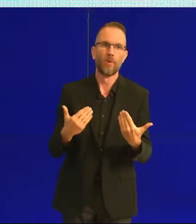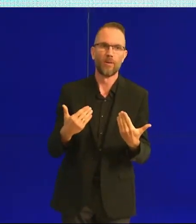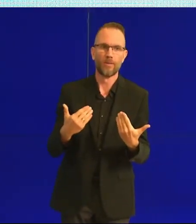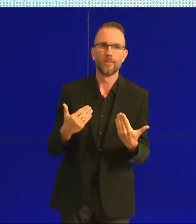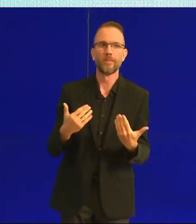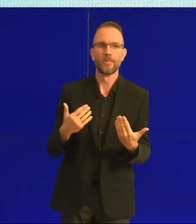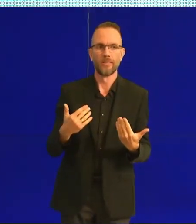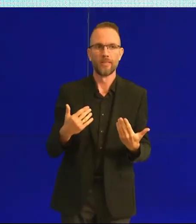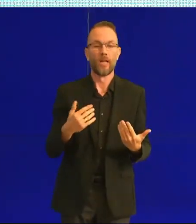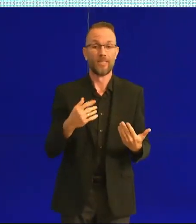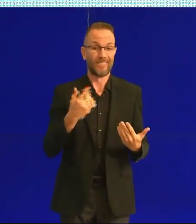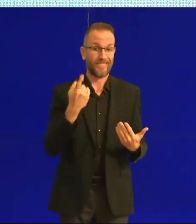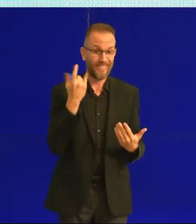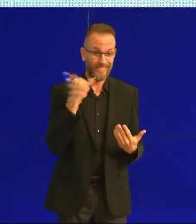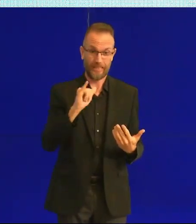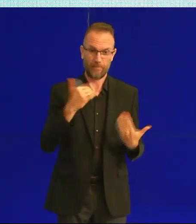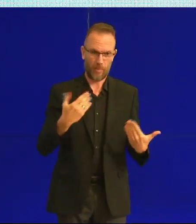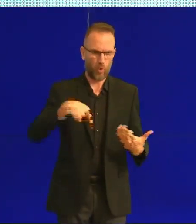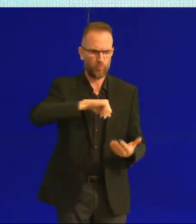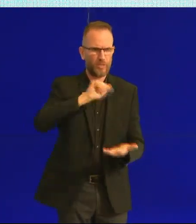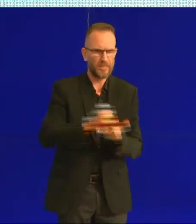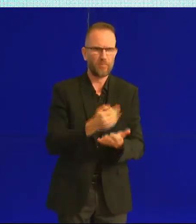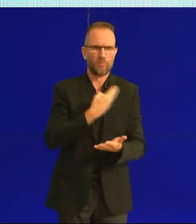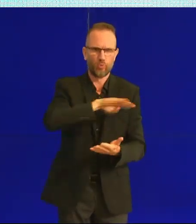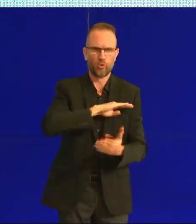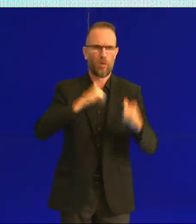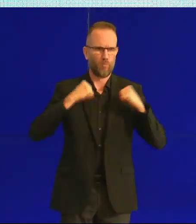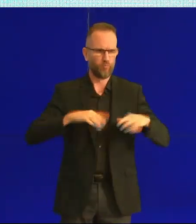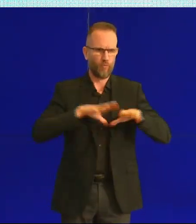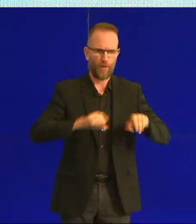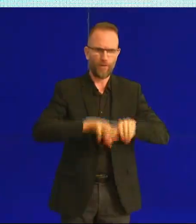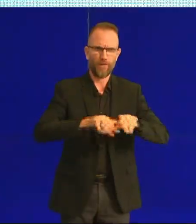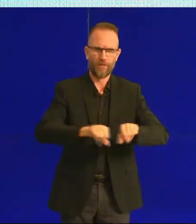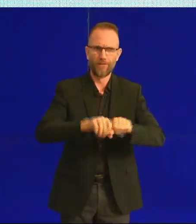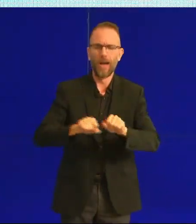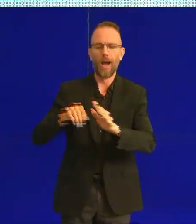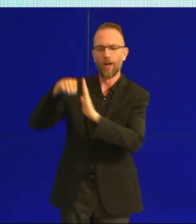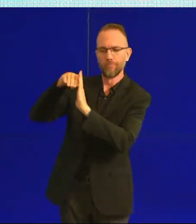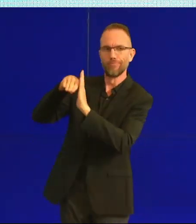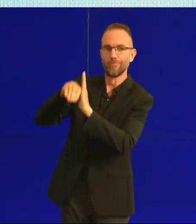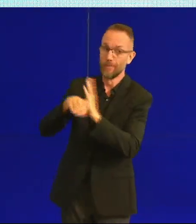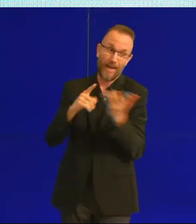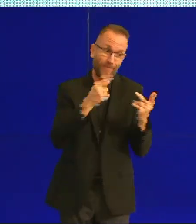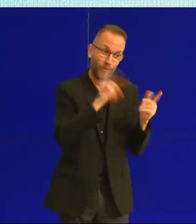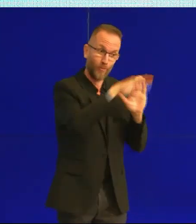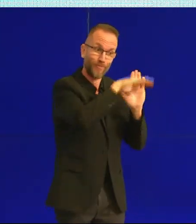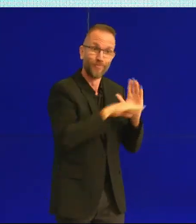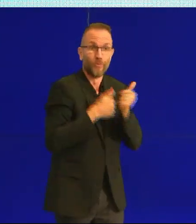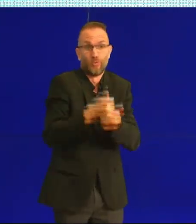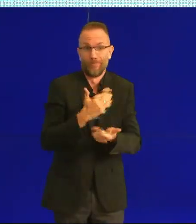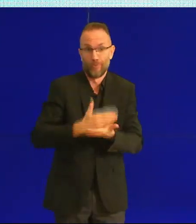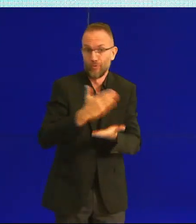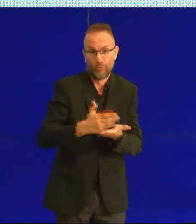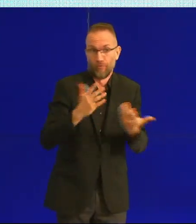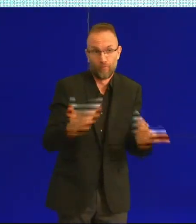comme rigueur dans dans le respect des règles que qui va influencer cette tendance